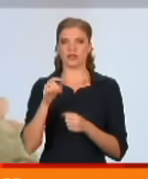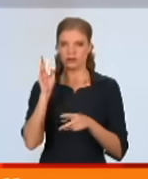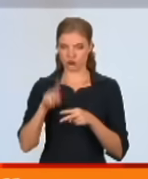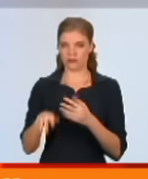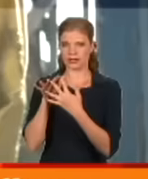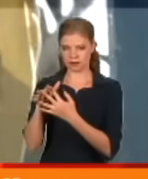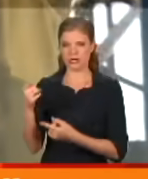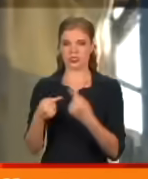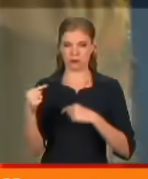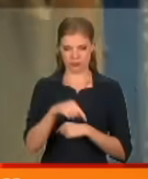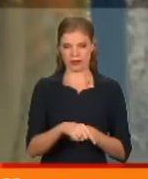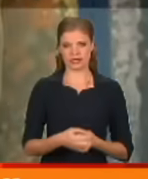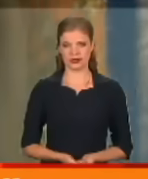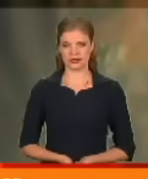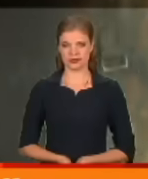він повернеться.